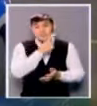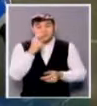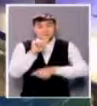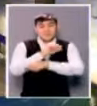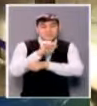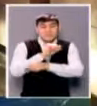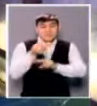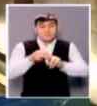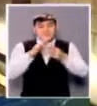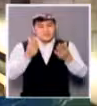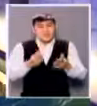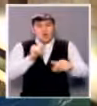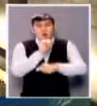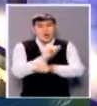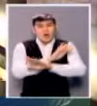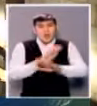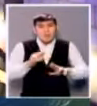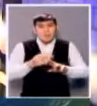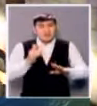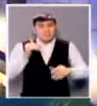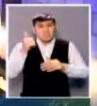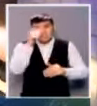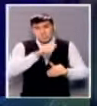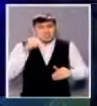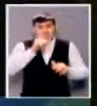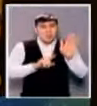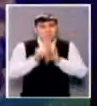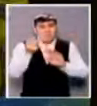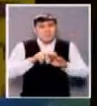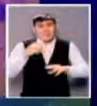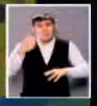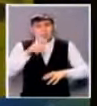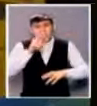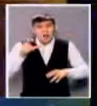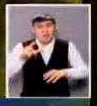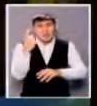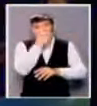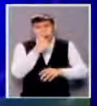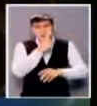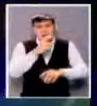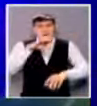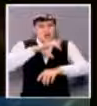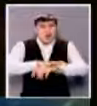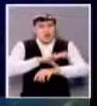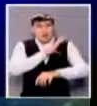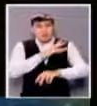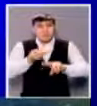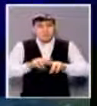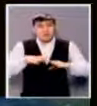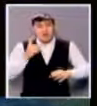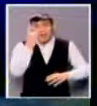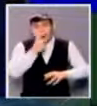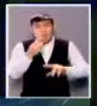тұлпар тізгіндеуден тартынбайтындар көбейген. Жыл басынан бері 20-дан астам көлік жүргізушісі мас күйінде ұсталыпты. Мас күйінде